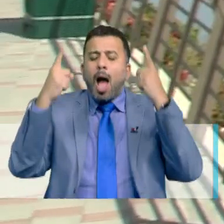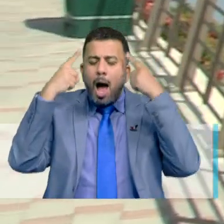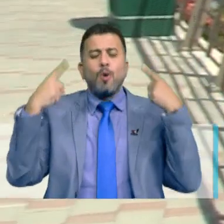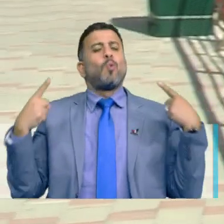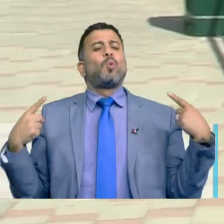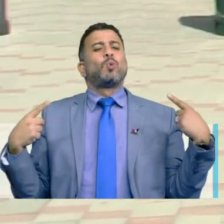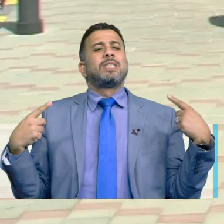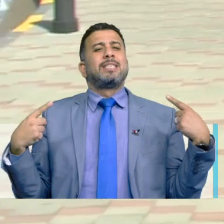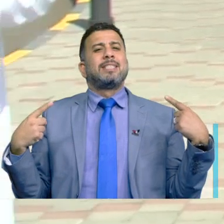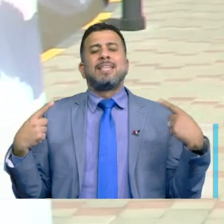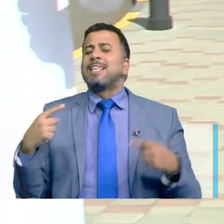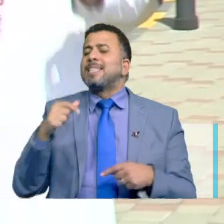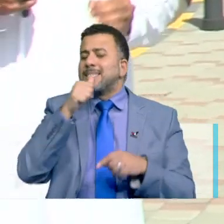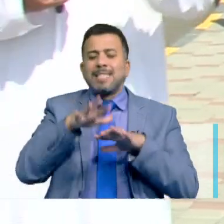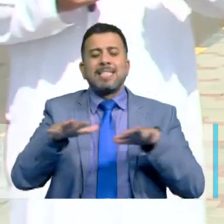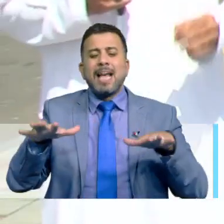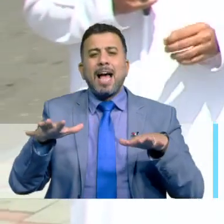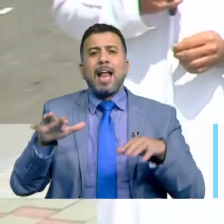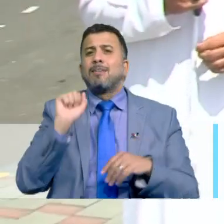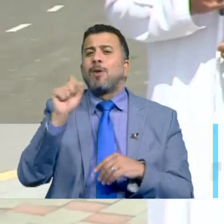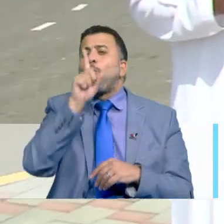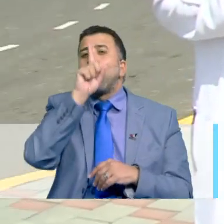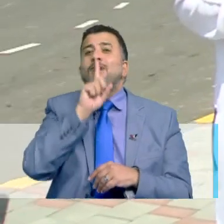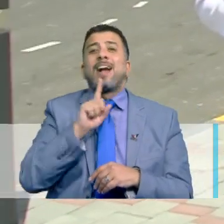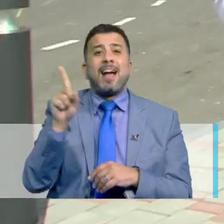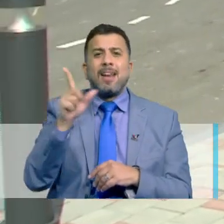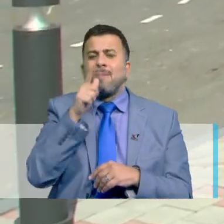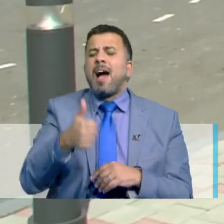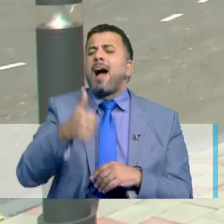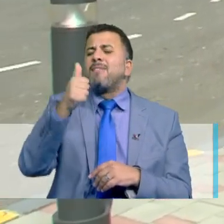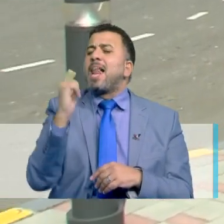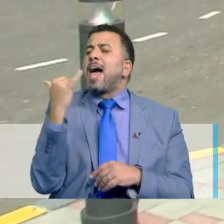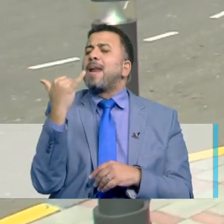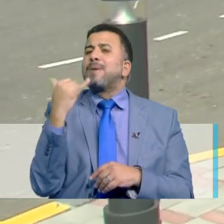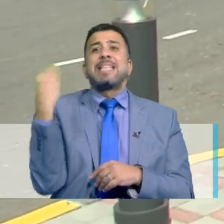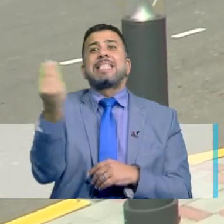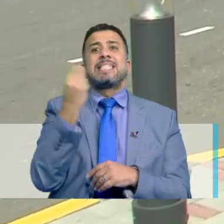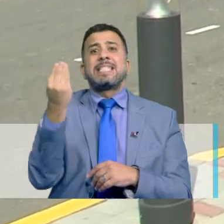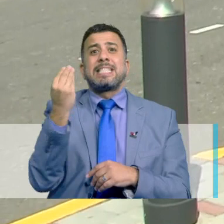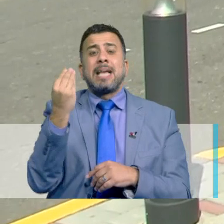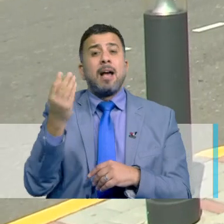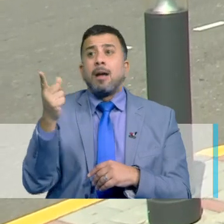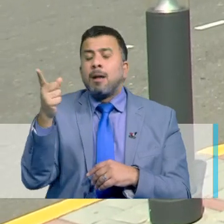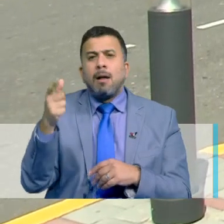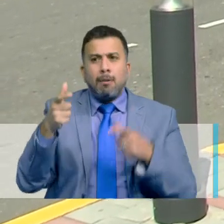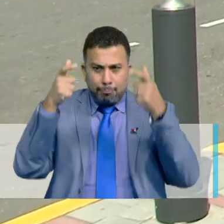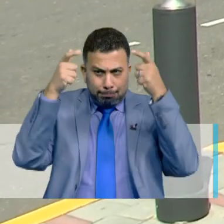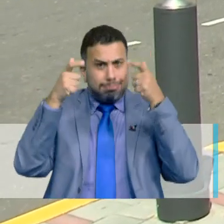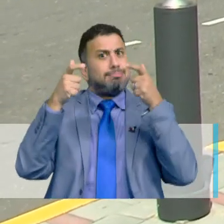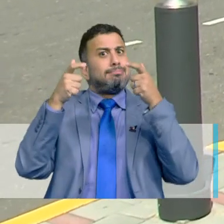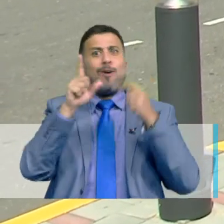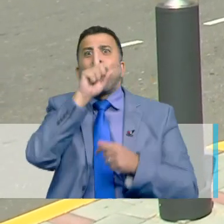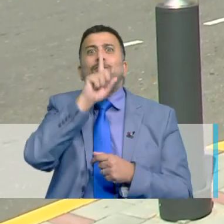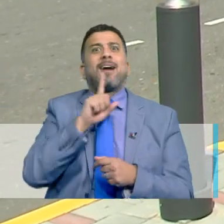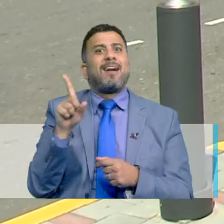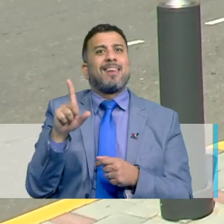الشرقي تزف بجائزة أفضل مدينة عربية للسياحة، تتويج لم يأتي من فراغ بل جاء